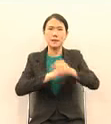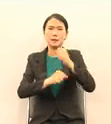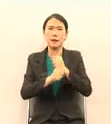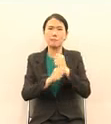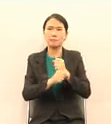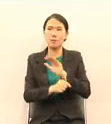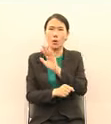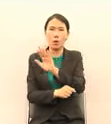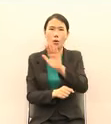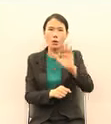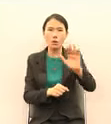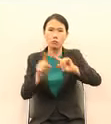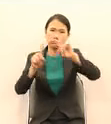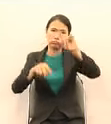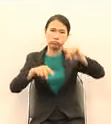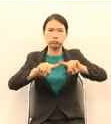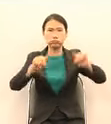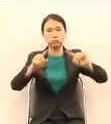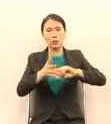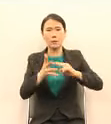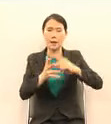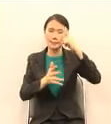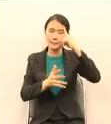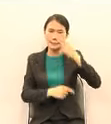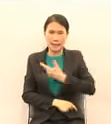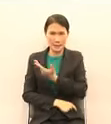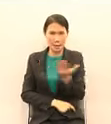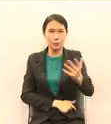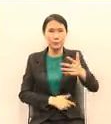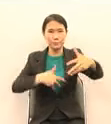ละอาจจะว่าทุกท่านมีส่วนนะ